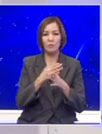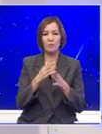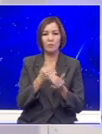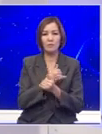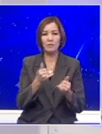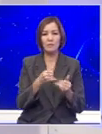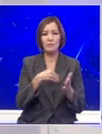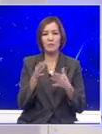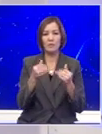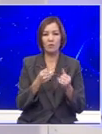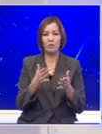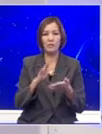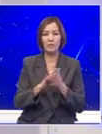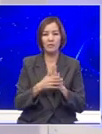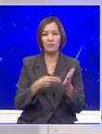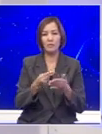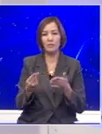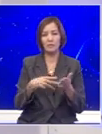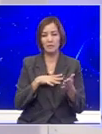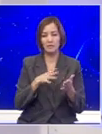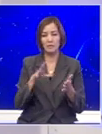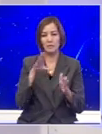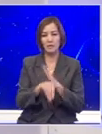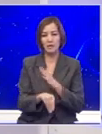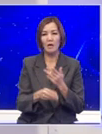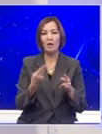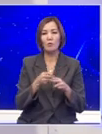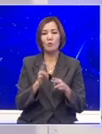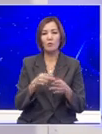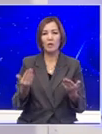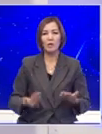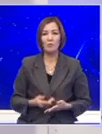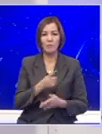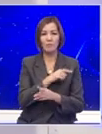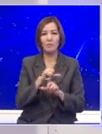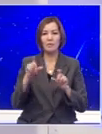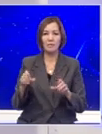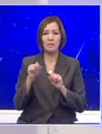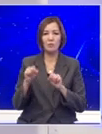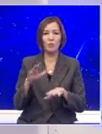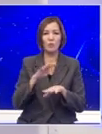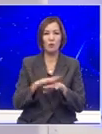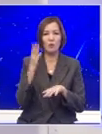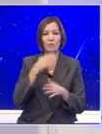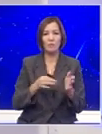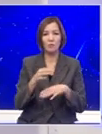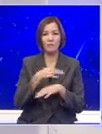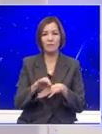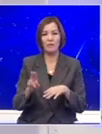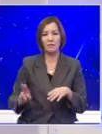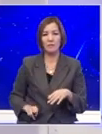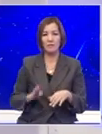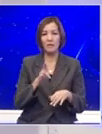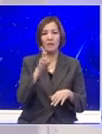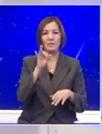көрсету қызметтерін сатып алуға арналған келісім шарттар кіреді. Бұл туралы әлеуметтік медициналық сақтандыру қоры Алматы облыстық филиалының